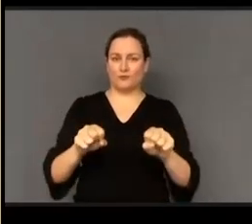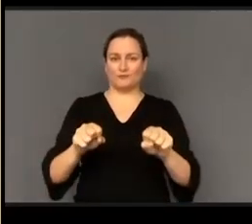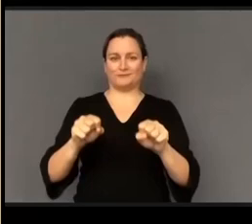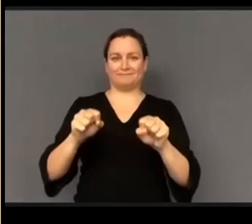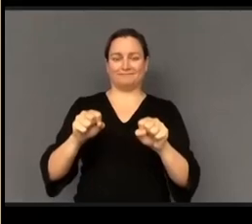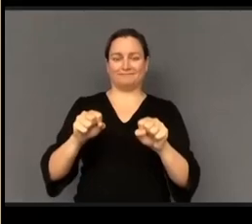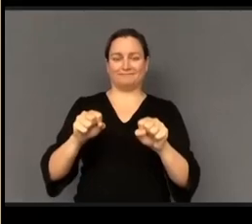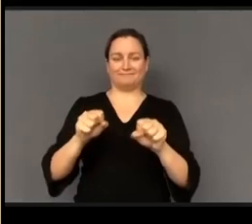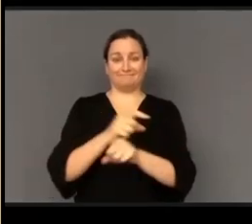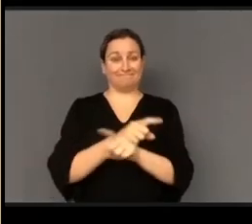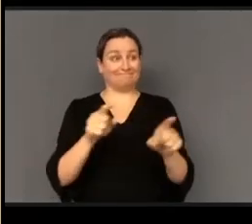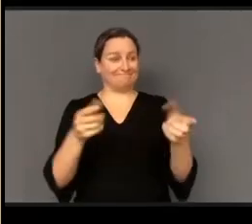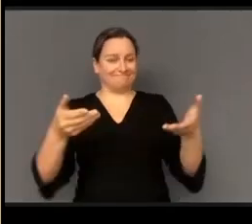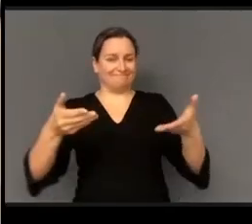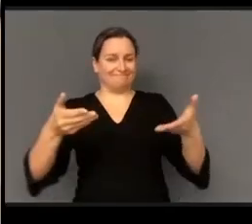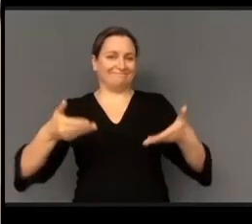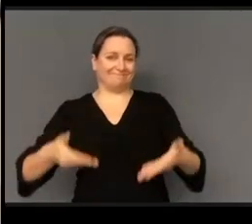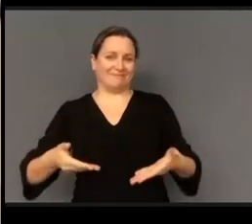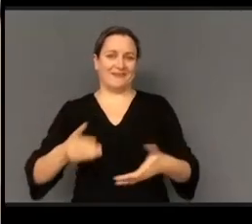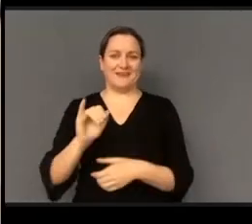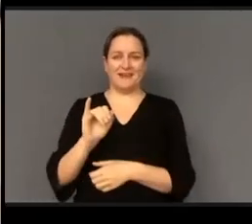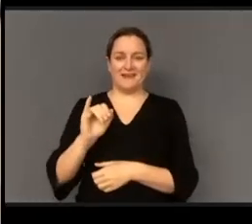pays hôte